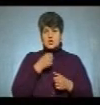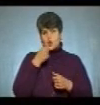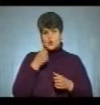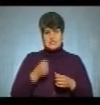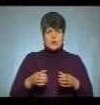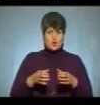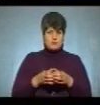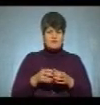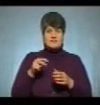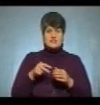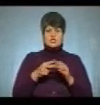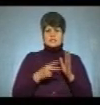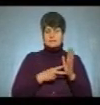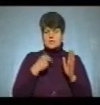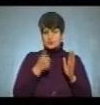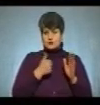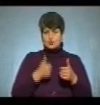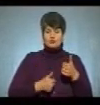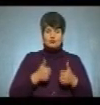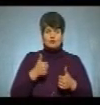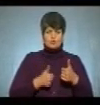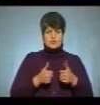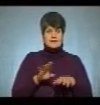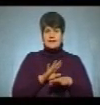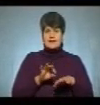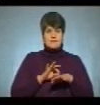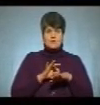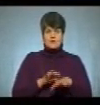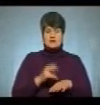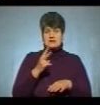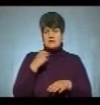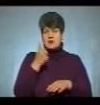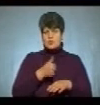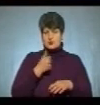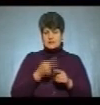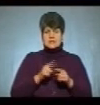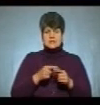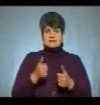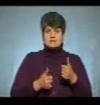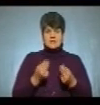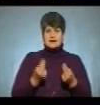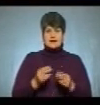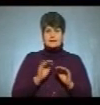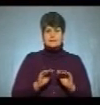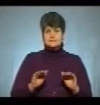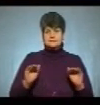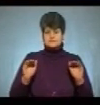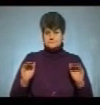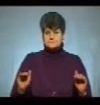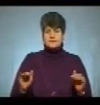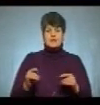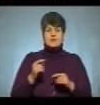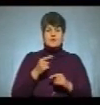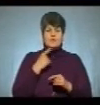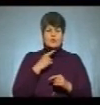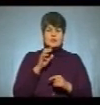команди. У 2017 році турнір пам'яті не проводили і вже 2 роки поспіль на цих змаганнях грають юнаки. За словами